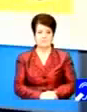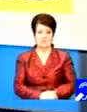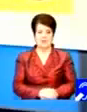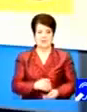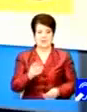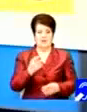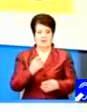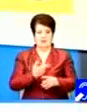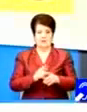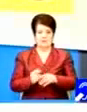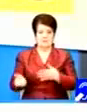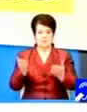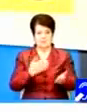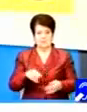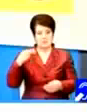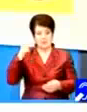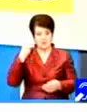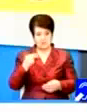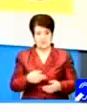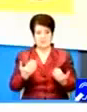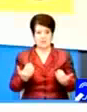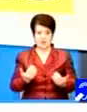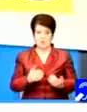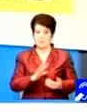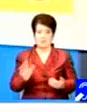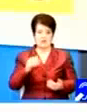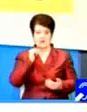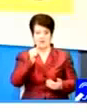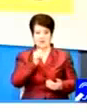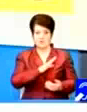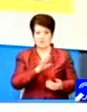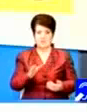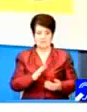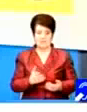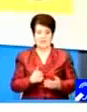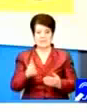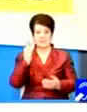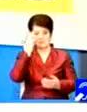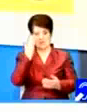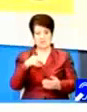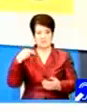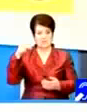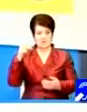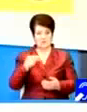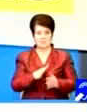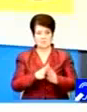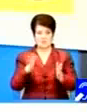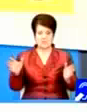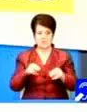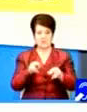Blocul acum refuză invitația președintelui Dodon și nu va participa mâine la consultările inițiate de șeful statului în vederea creării unei